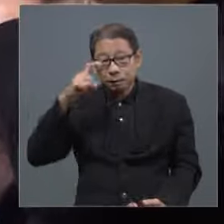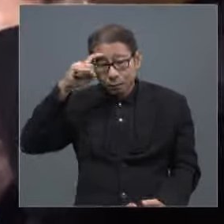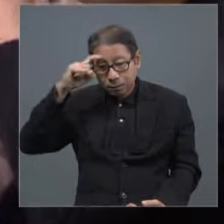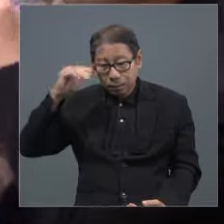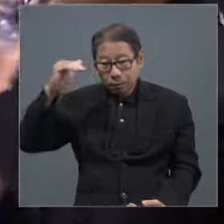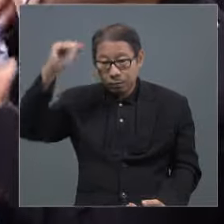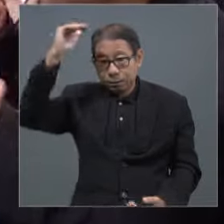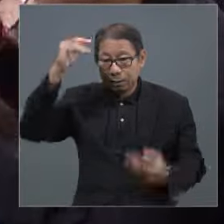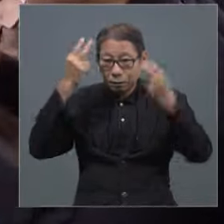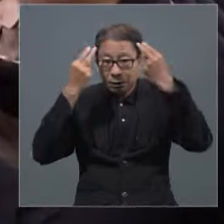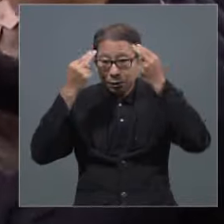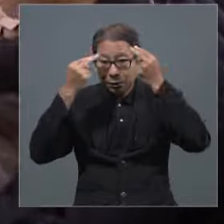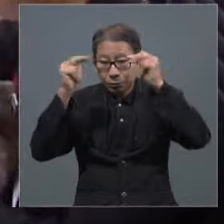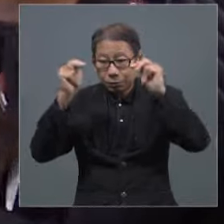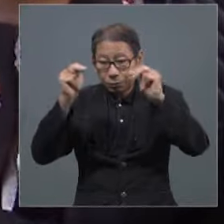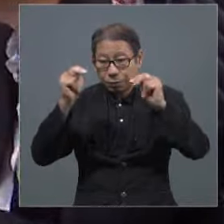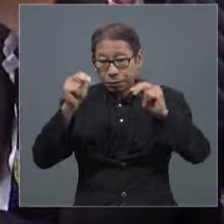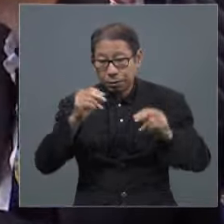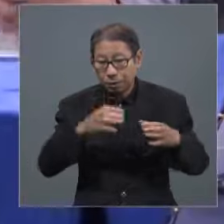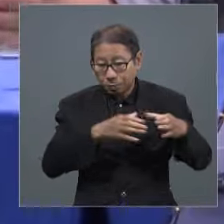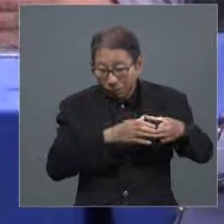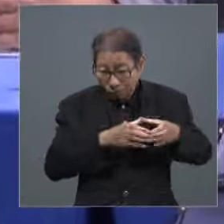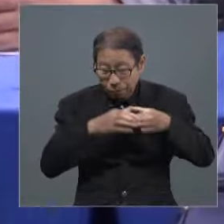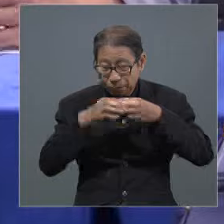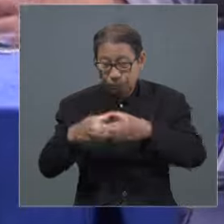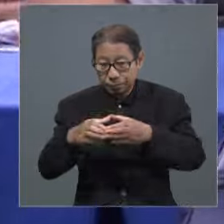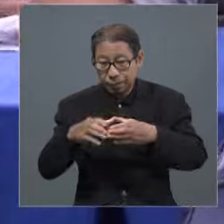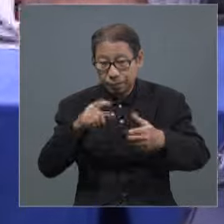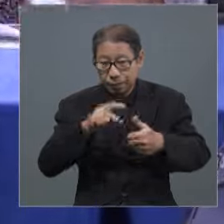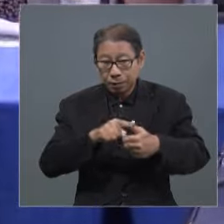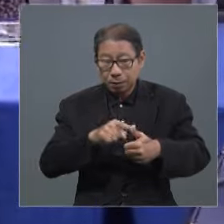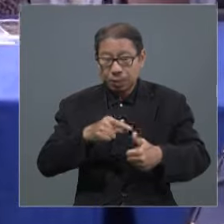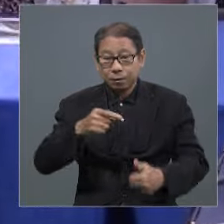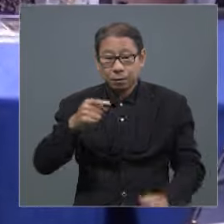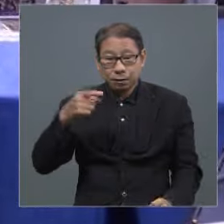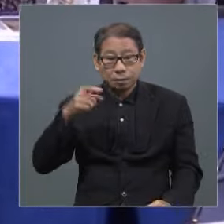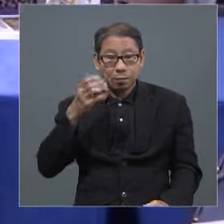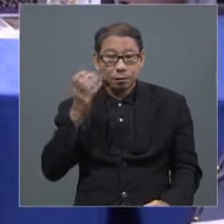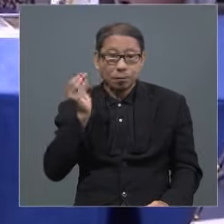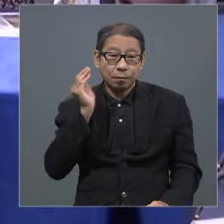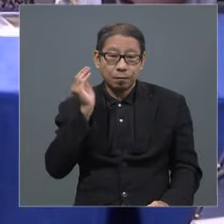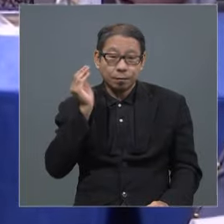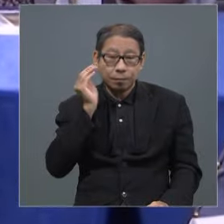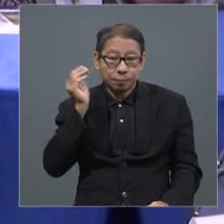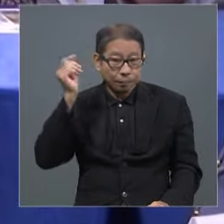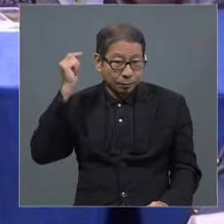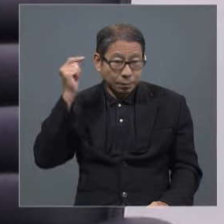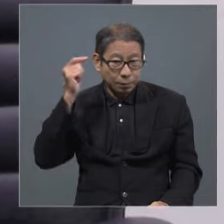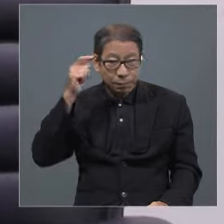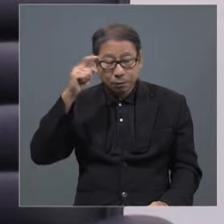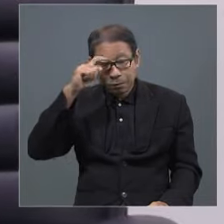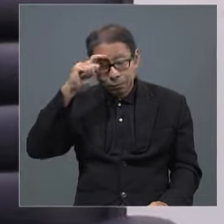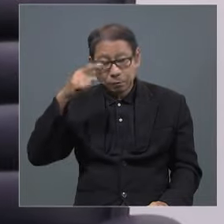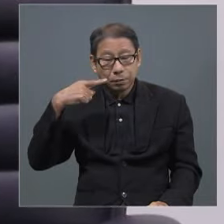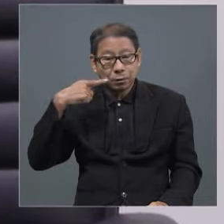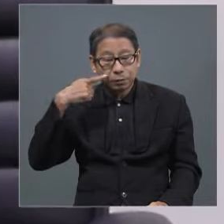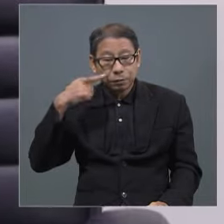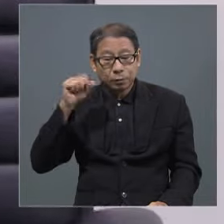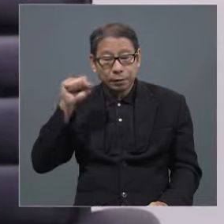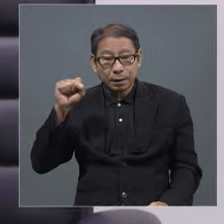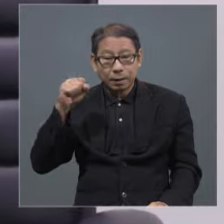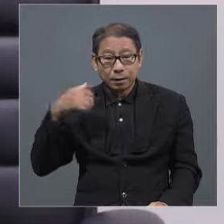ทวีสินนายกรัฐมนตรีพร้อมกับคณะนะครับก็ประกอบด้วยนายสุริยะจึงรุ่งเรืองกิจรองนายกรัฐมนตรีและรัฐมนตรีว่าการกระทรวงคมนา